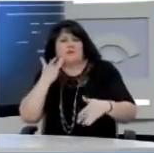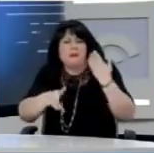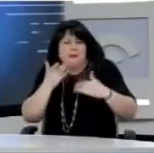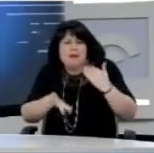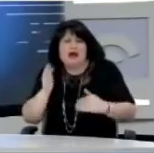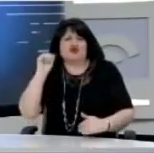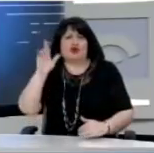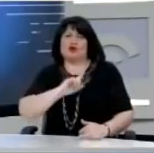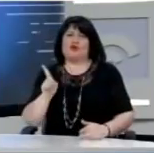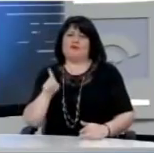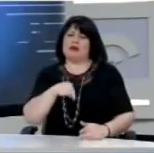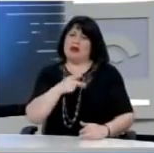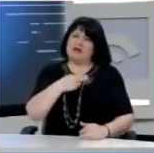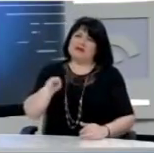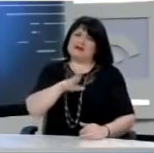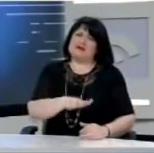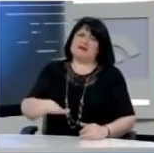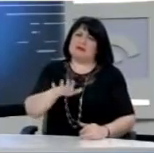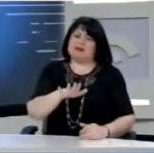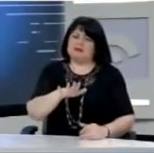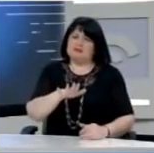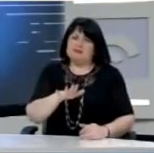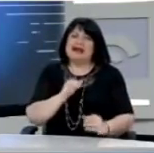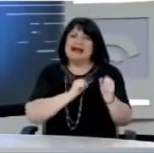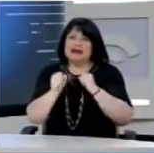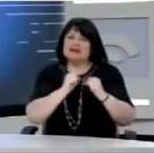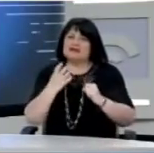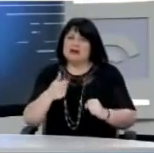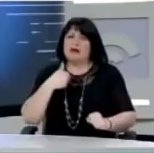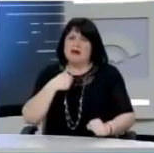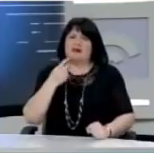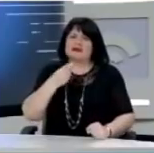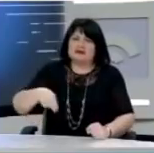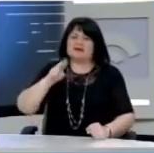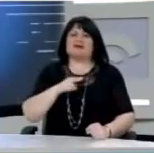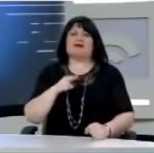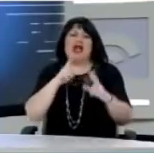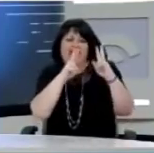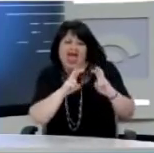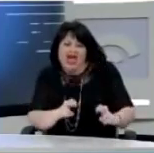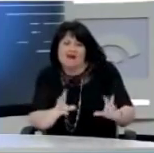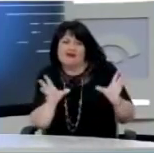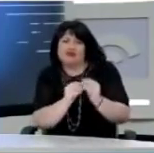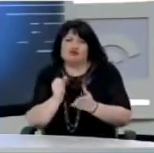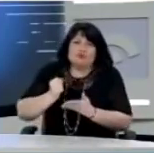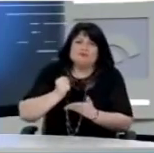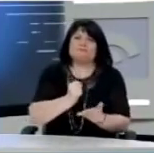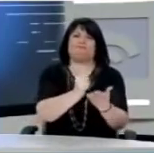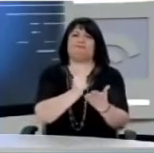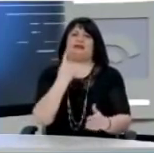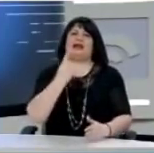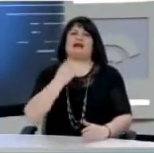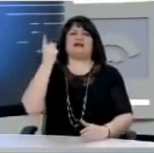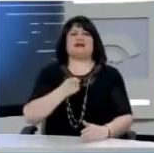όταν αυξήσαμε σε συνθήκες δημοσιονομικής κρίσης τους πόρους για την έρευνα και σήμερα έχουμε πάει πάνω από το